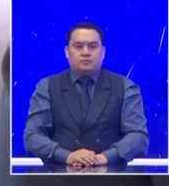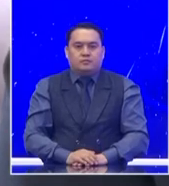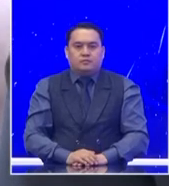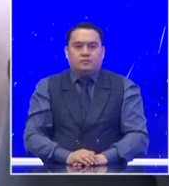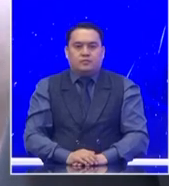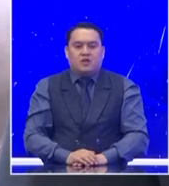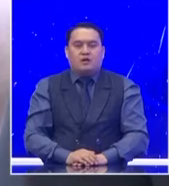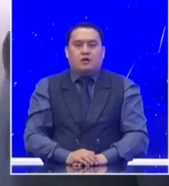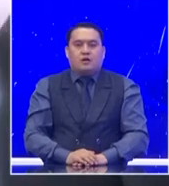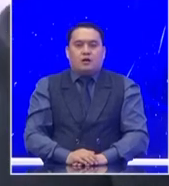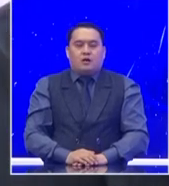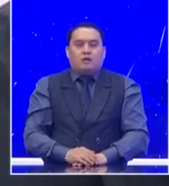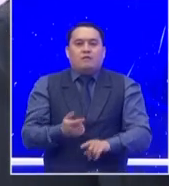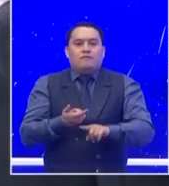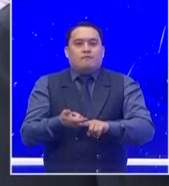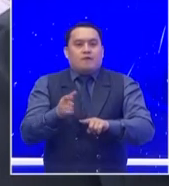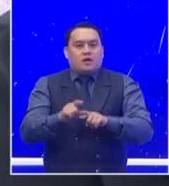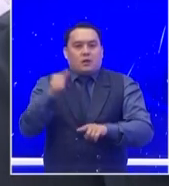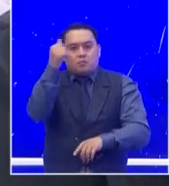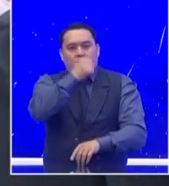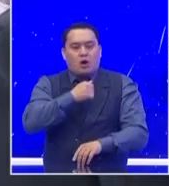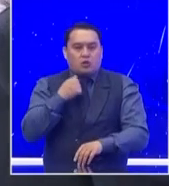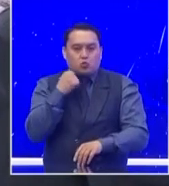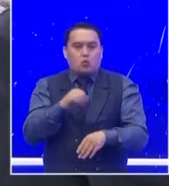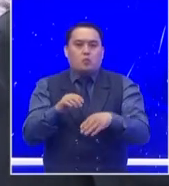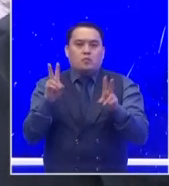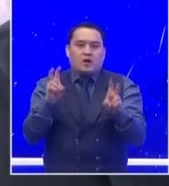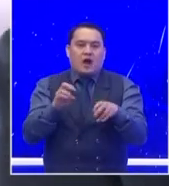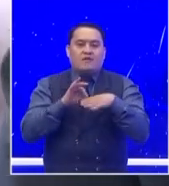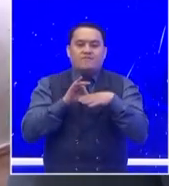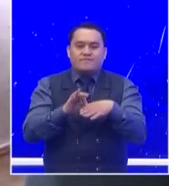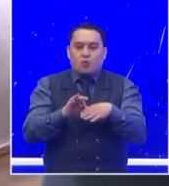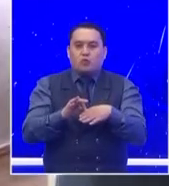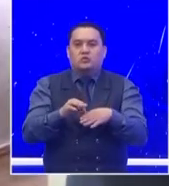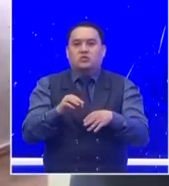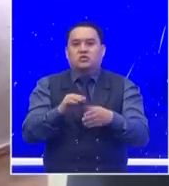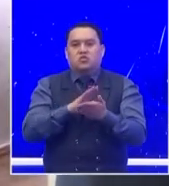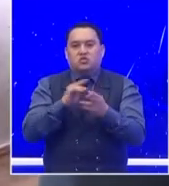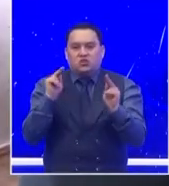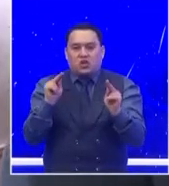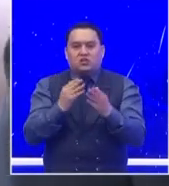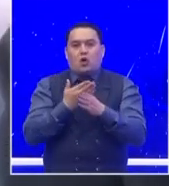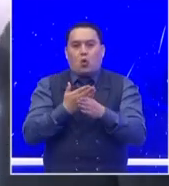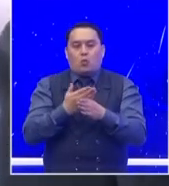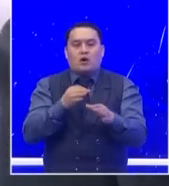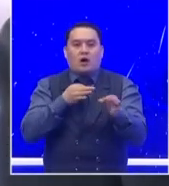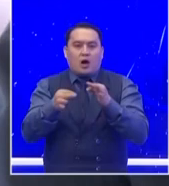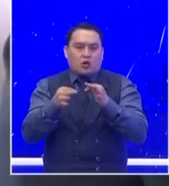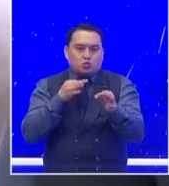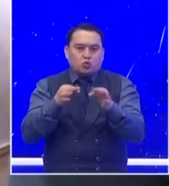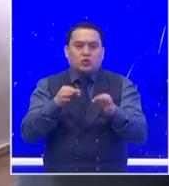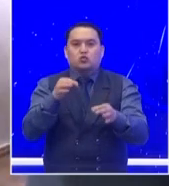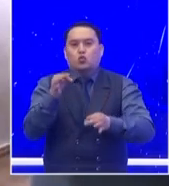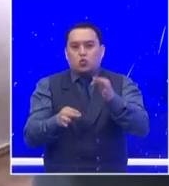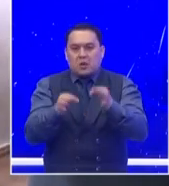В текущем году начата реализация проекта «Адалкумек». В рамках акции наши сотрудники будут проводить консультации по разъяснению судебных